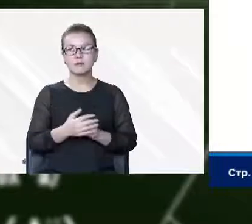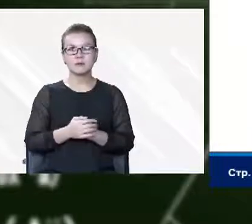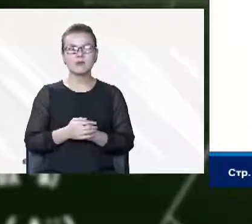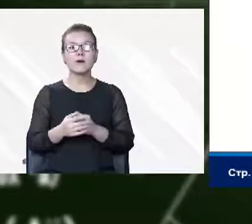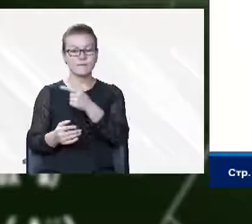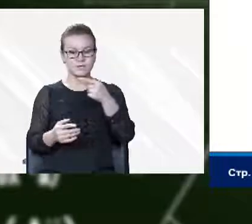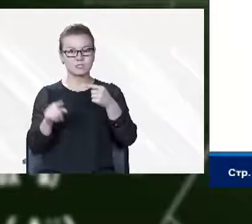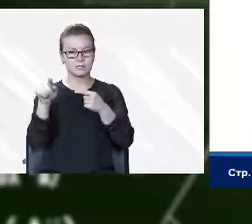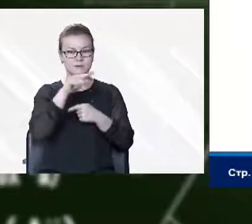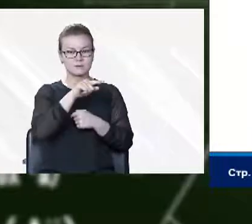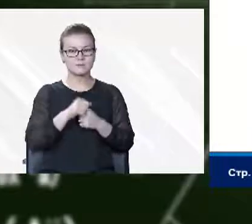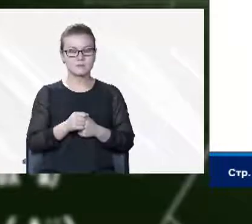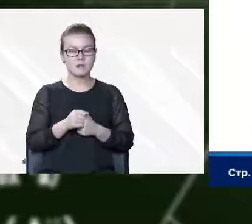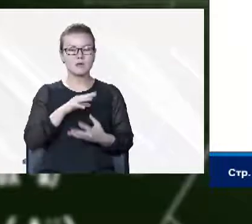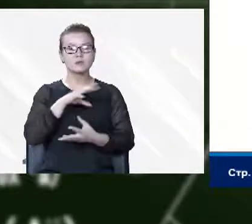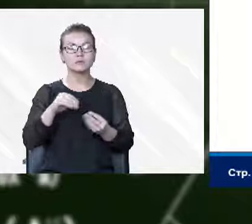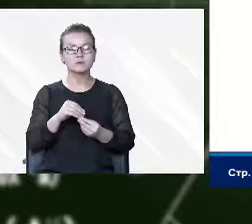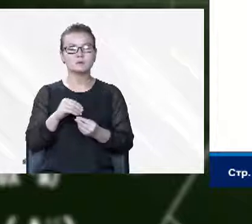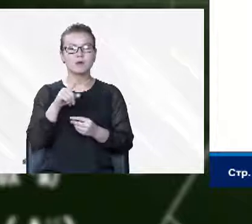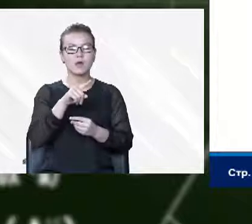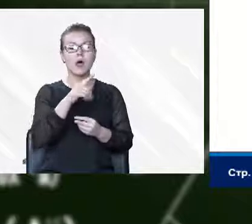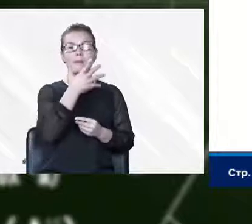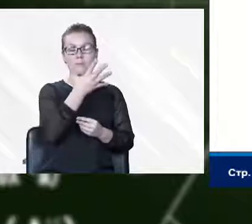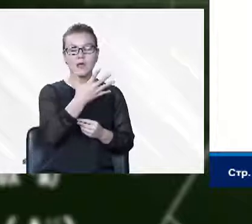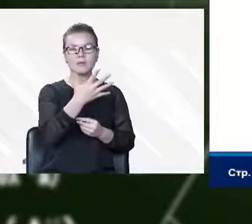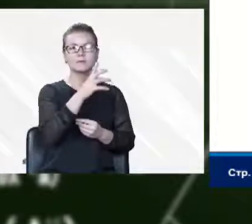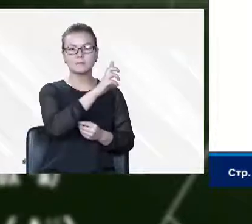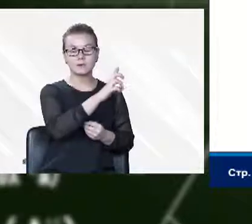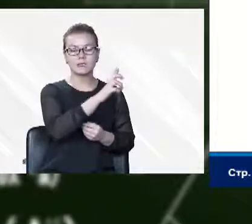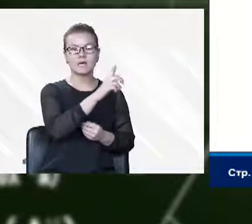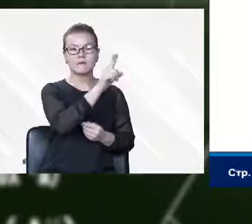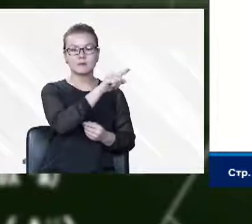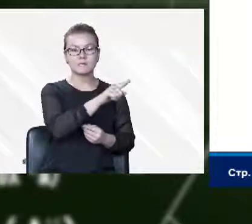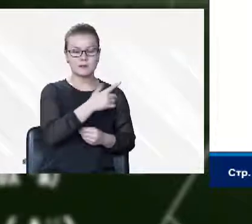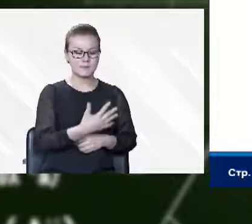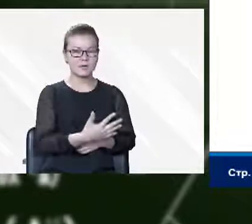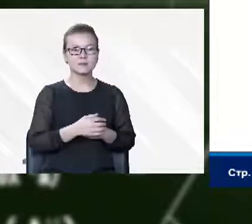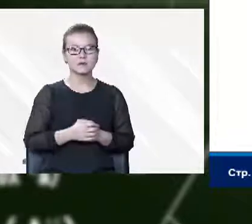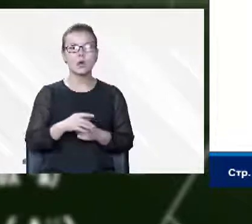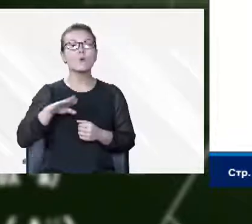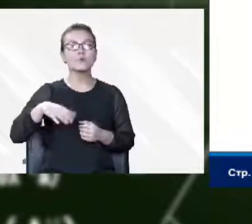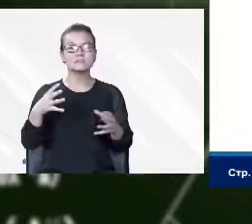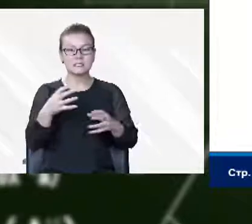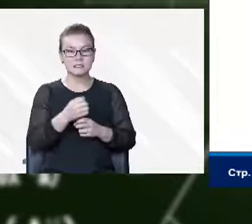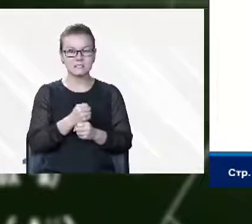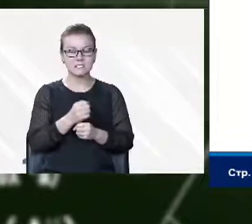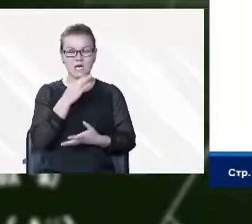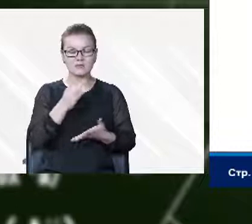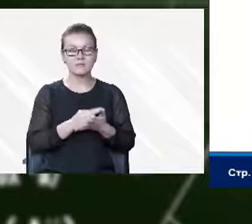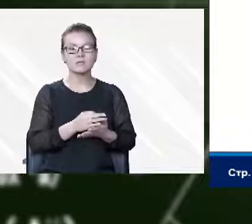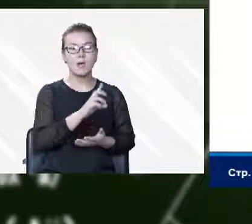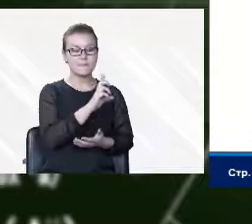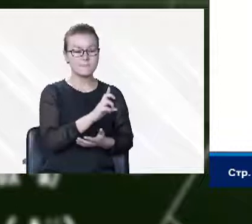числители. Результат 5b квадрат пятых. После сокращения ответ